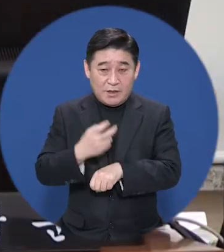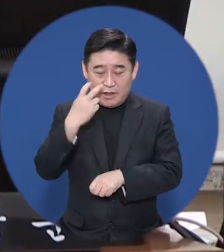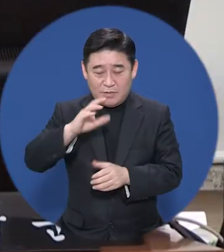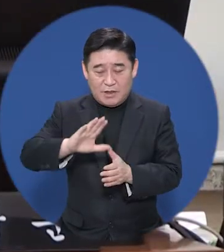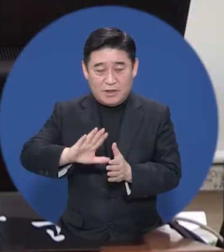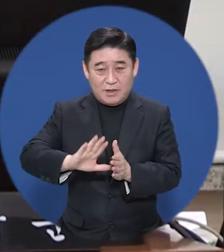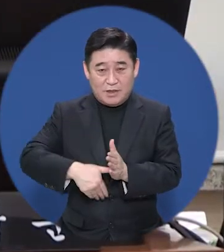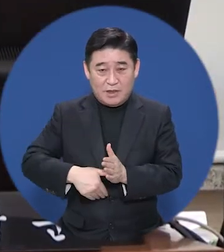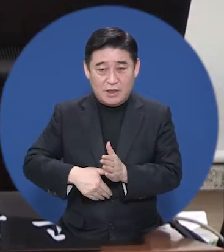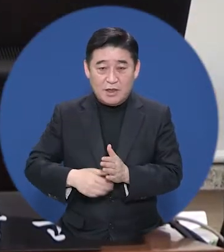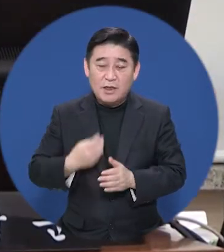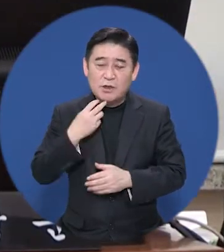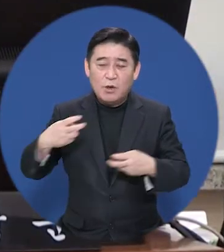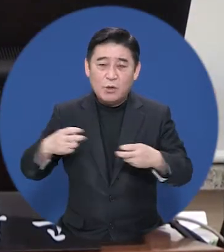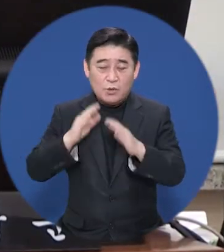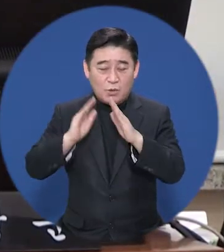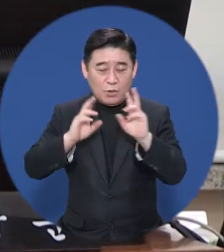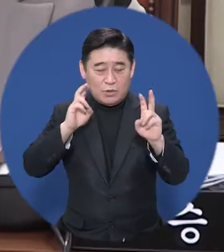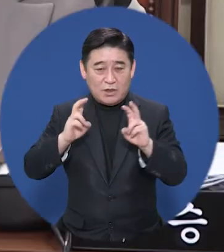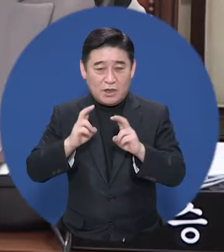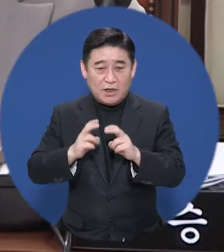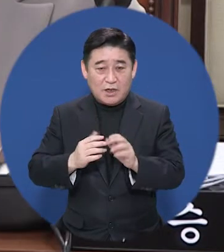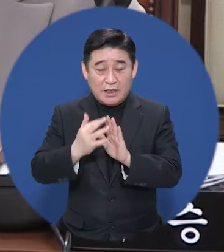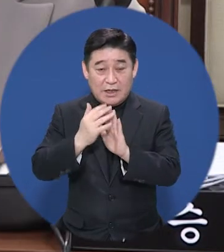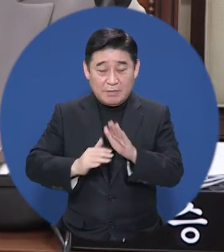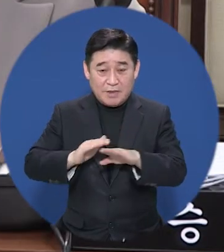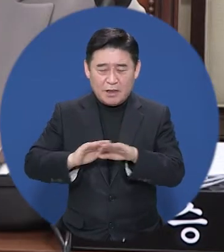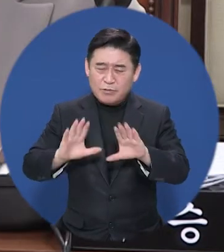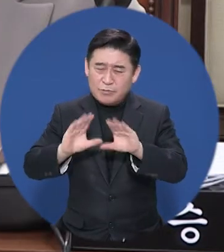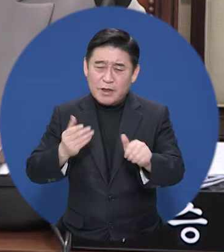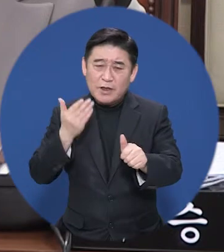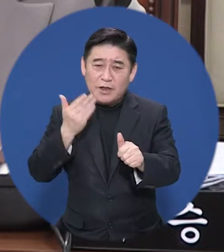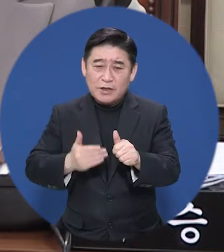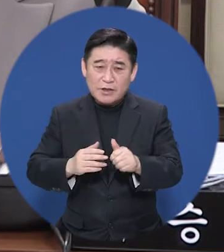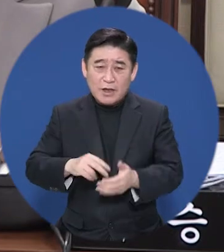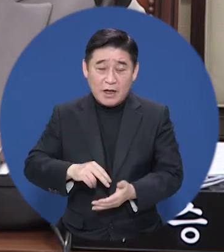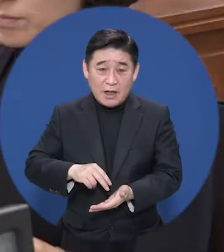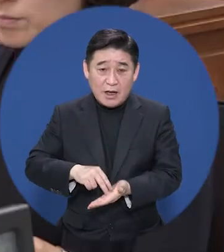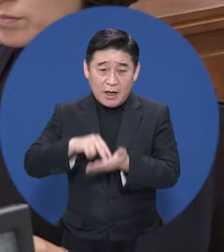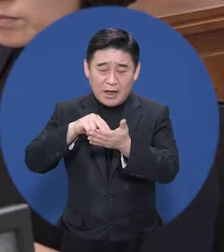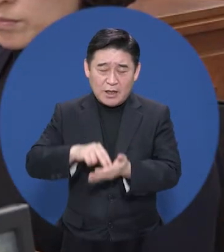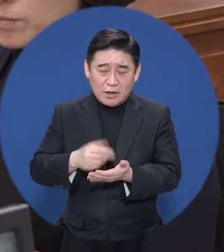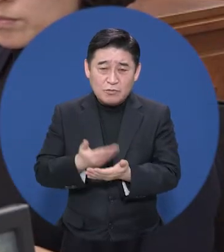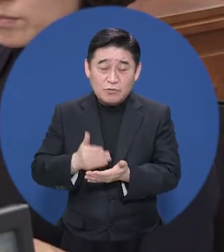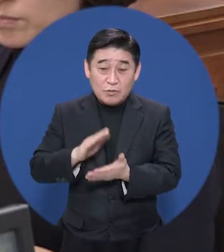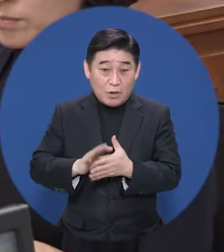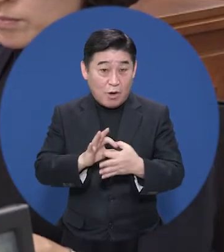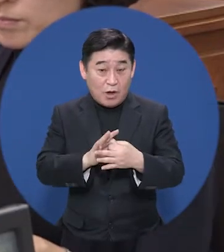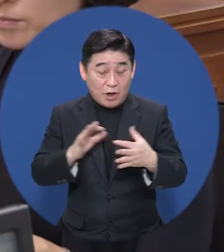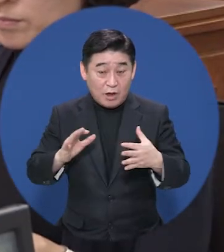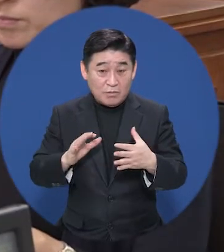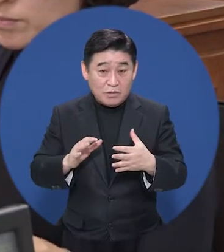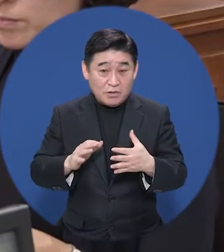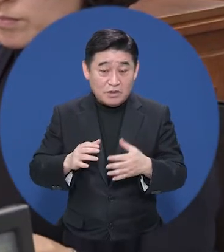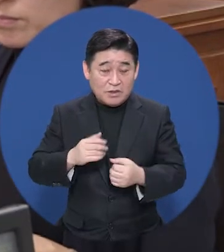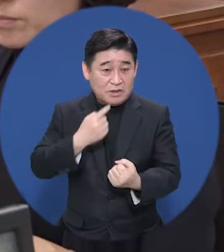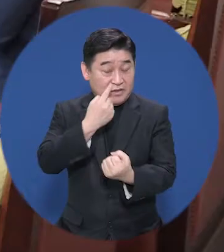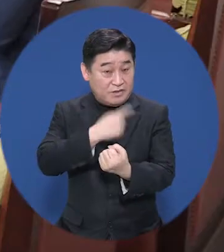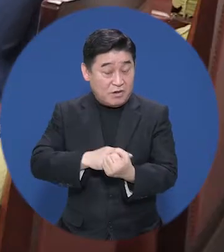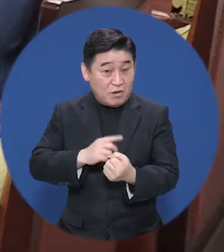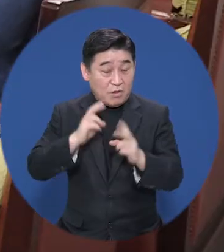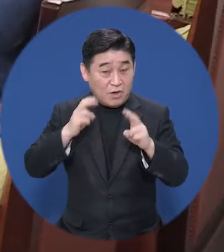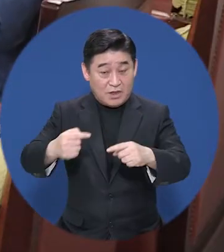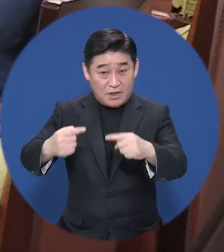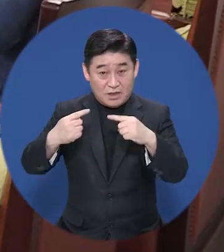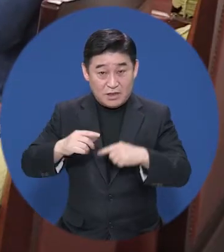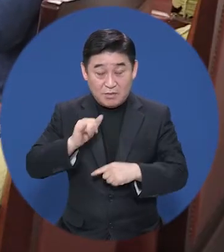행정사무감사에서 서울교통공사가 입찰 기준을 완화해 승강기 유지보수와 상관없는 부적격 업체가 입찰에